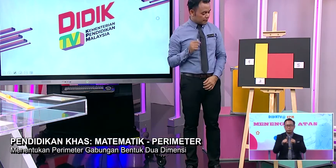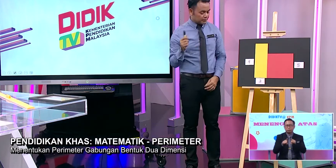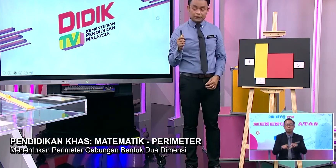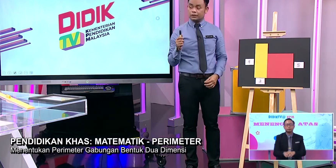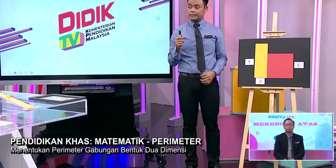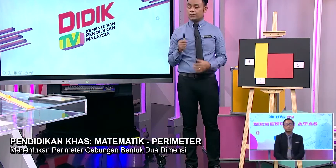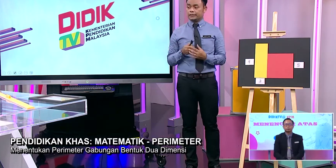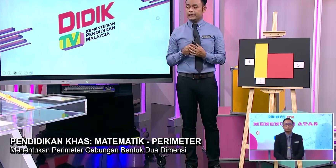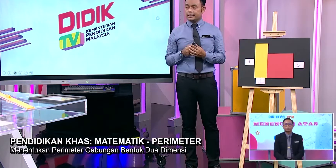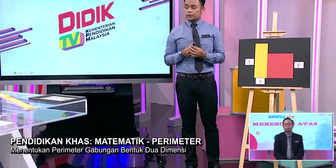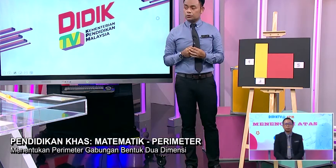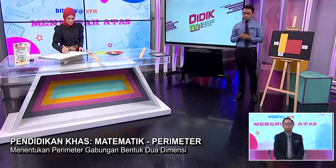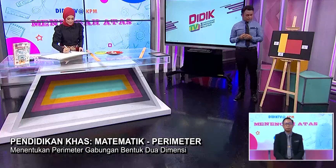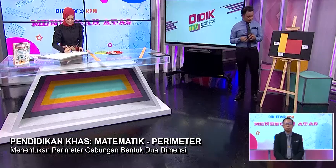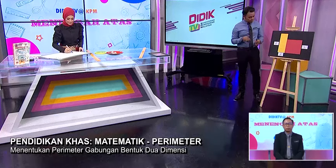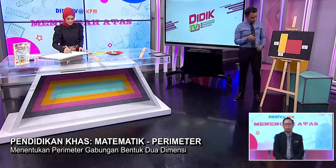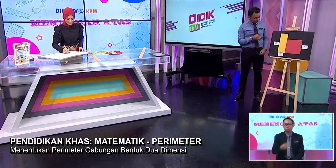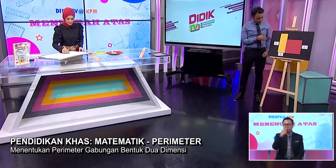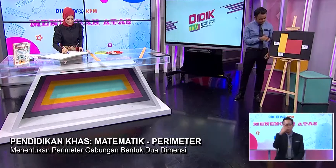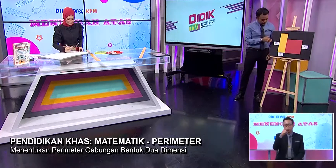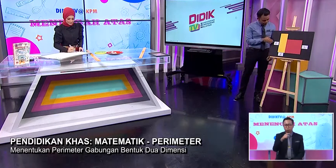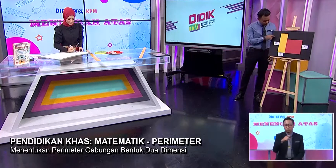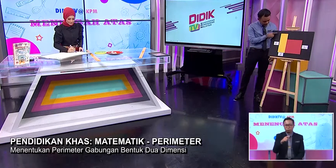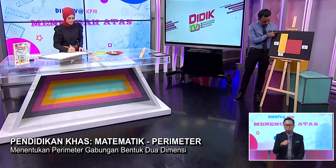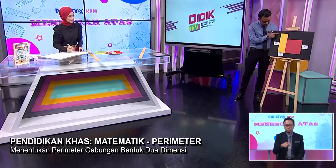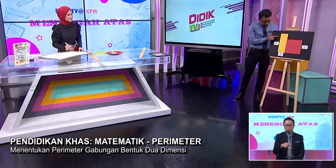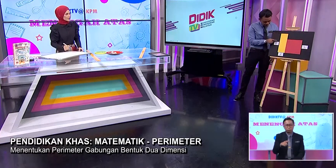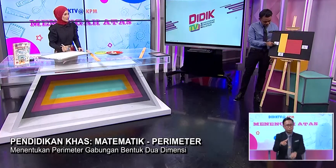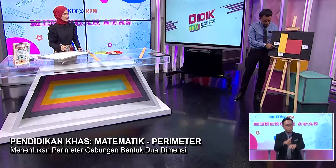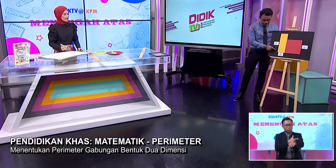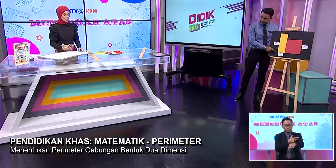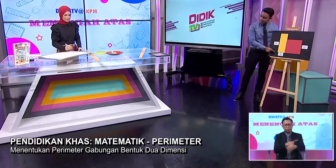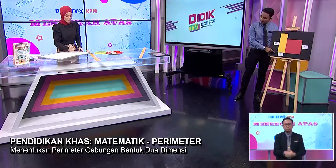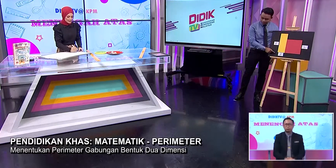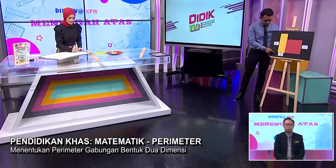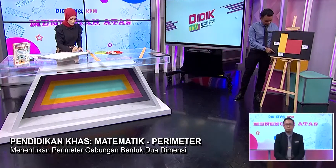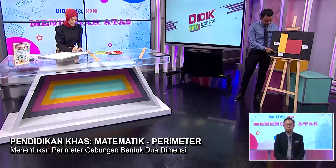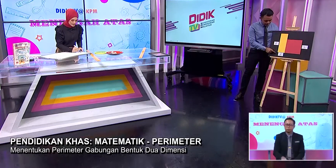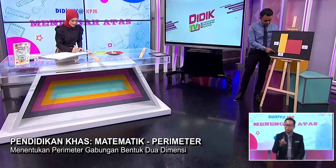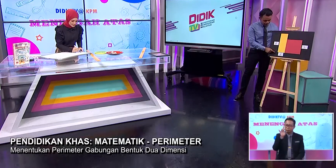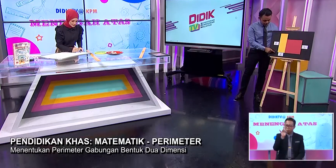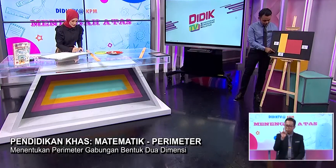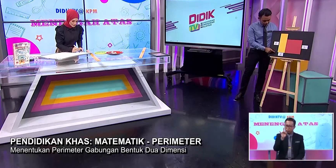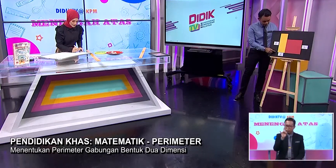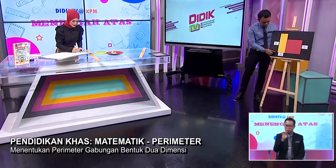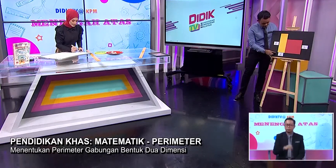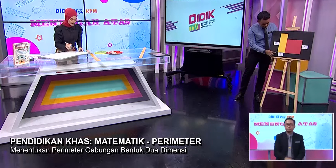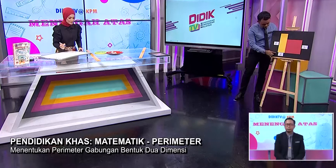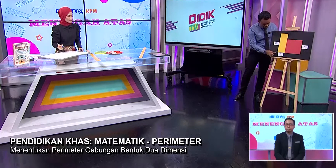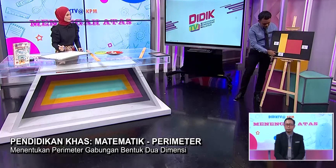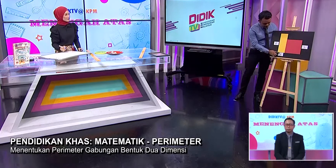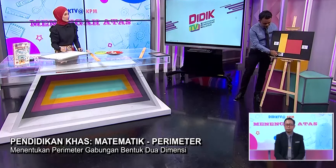empat sama betul Nisa Oke untuk segiempat tepat ini panjangnya adalah fanfan kita memarkan